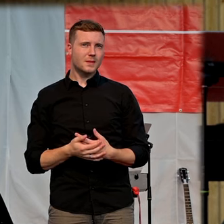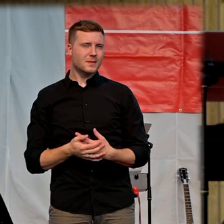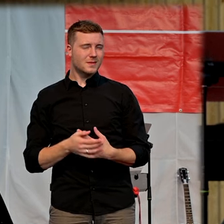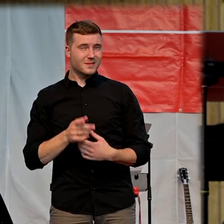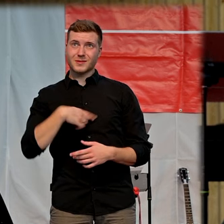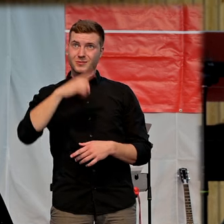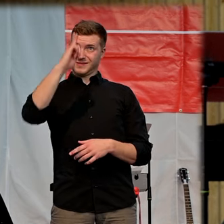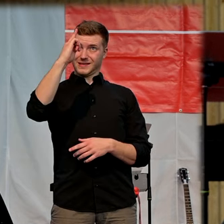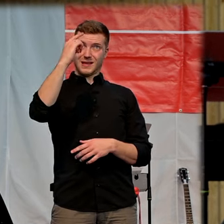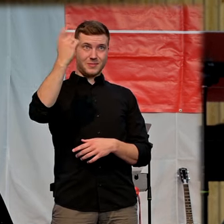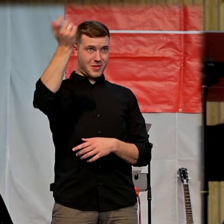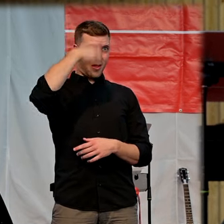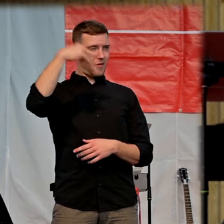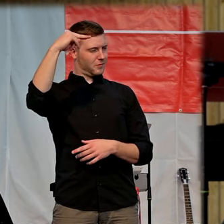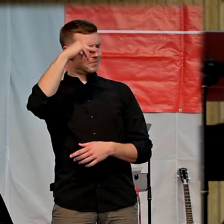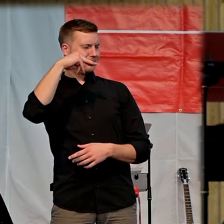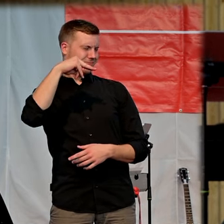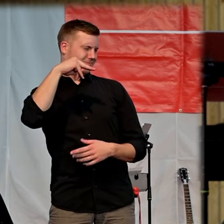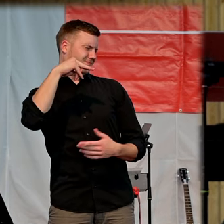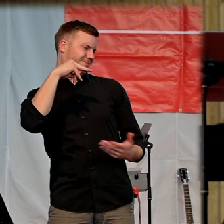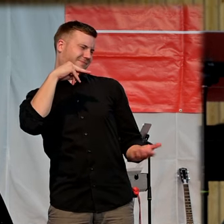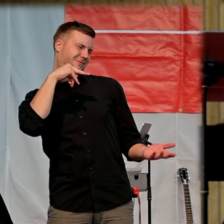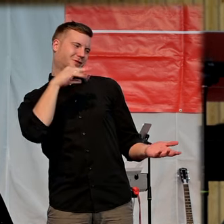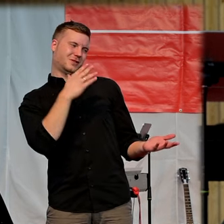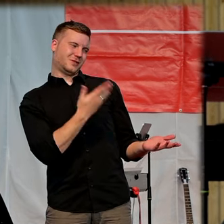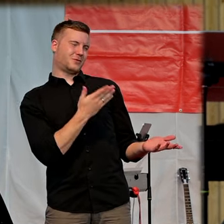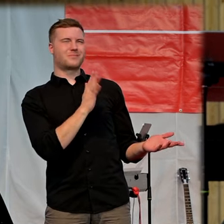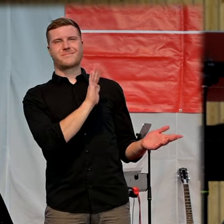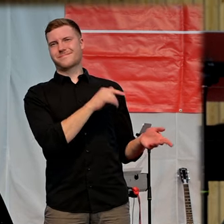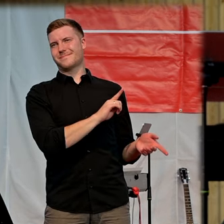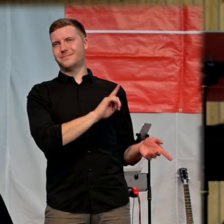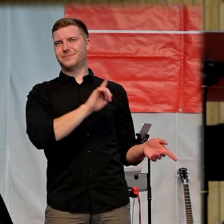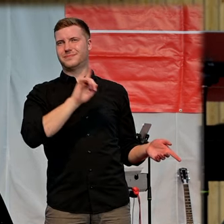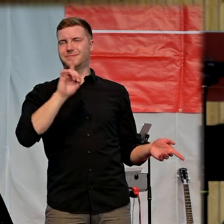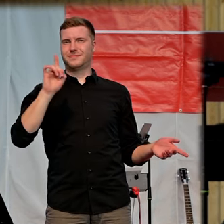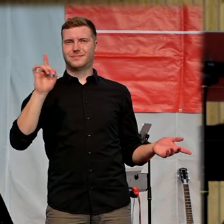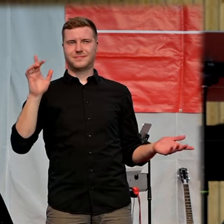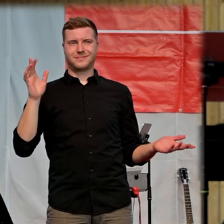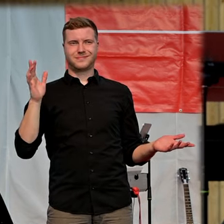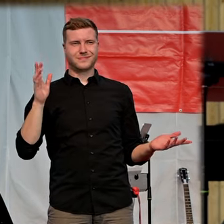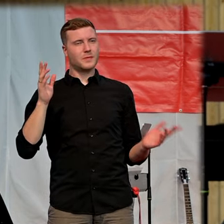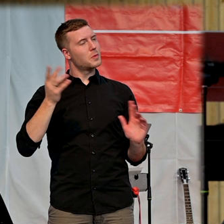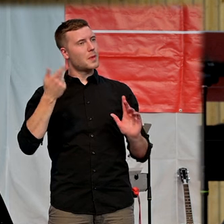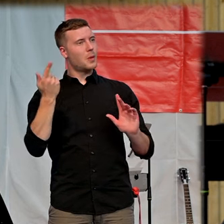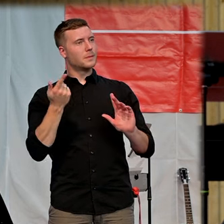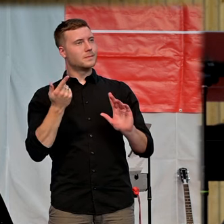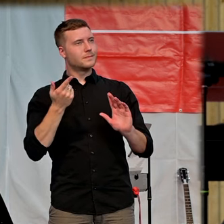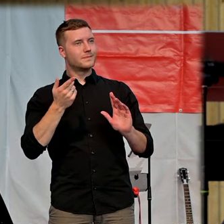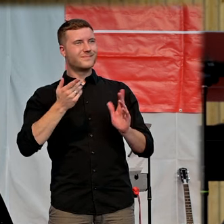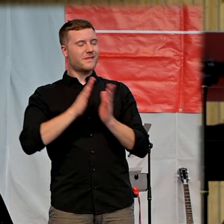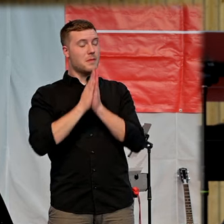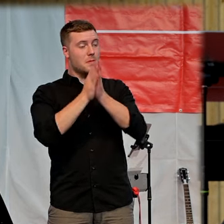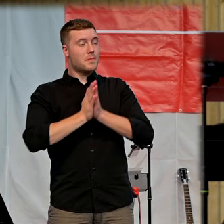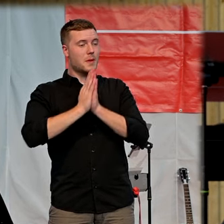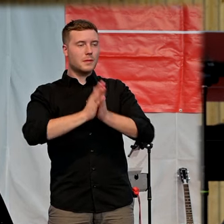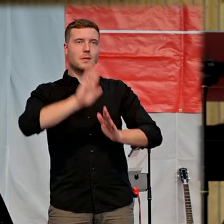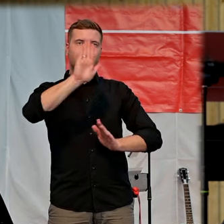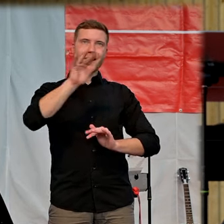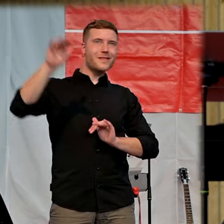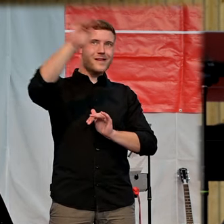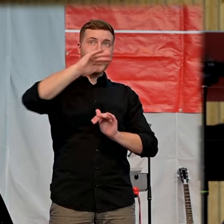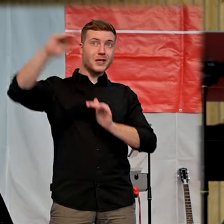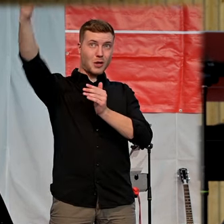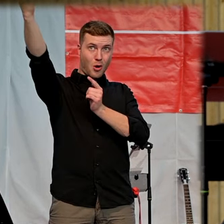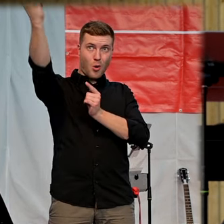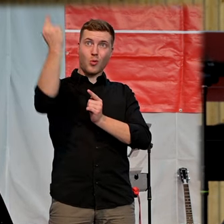mehr aushalten kann? Was meinen wir, wenn wir beten, dein Reich komme wie im